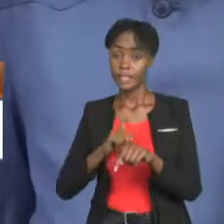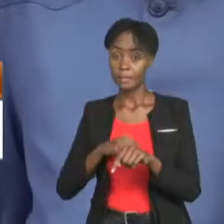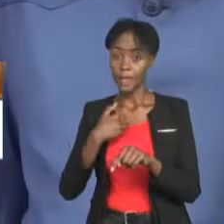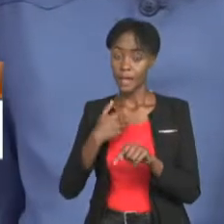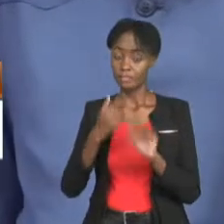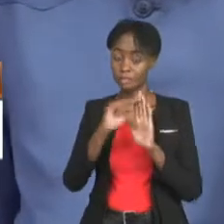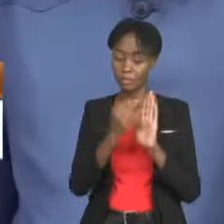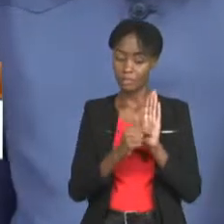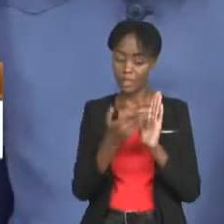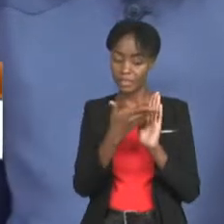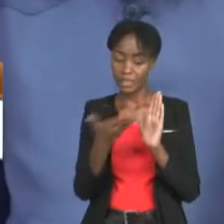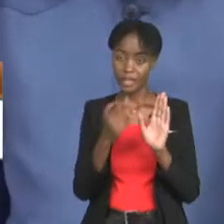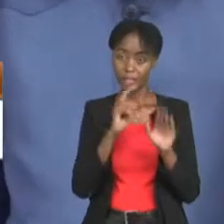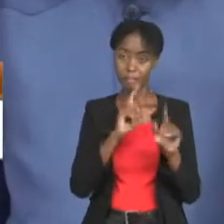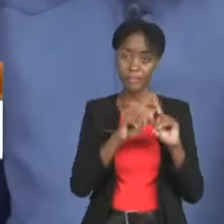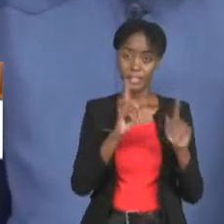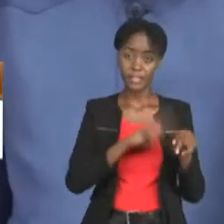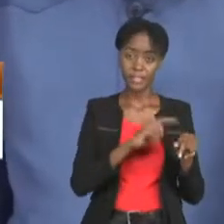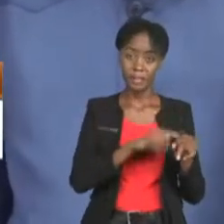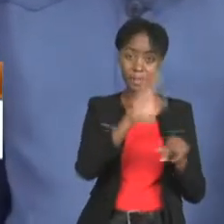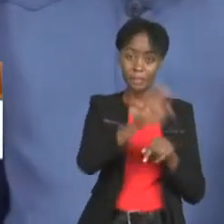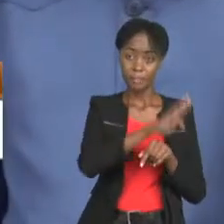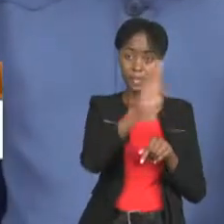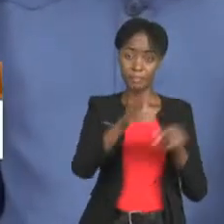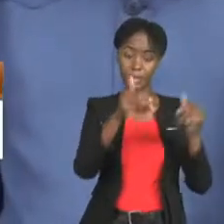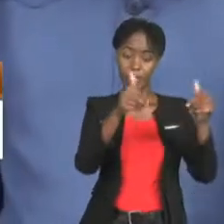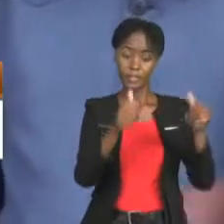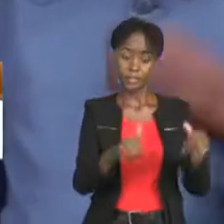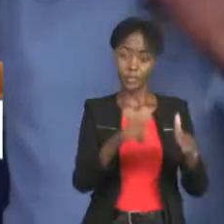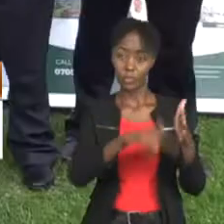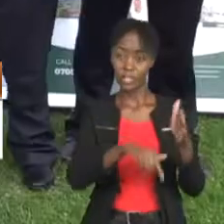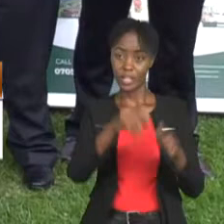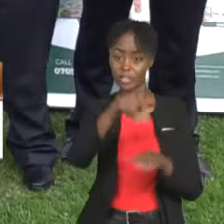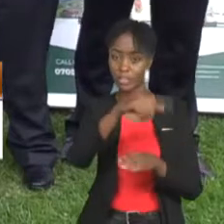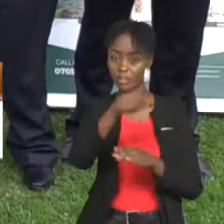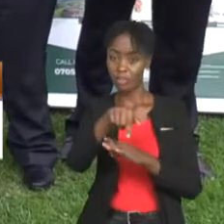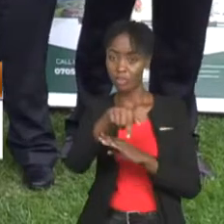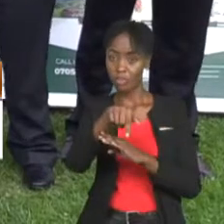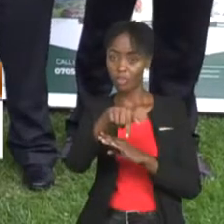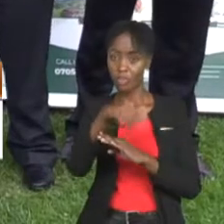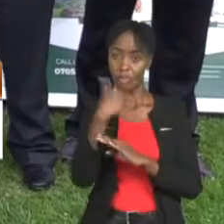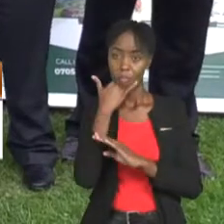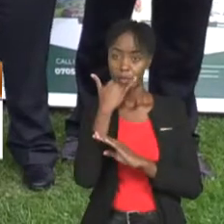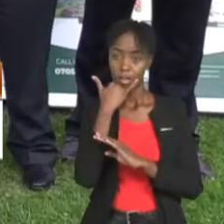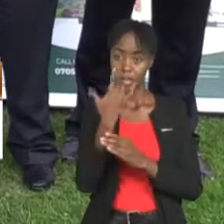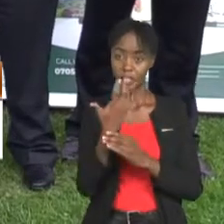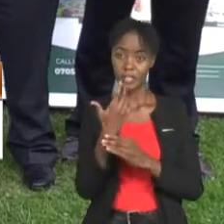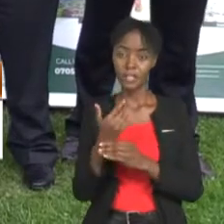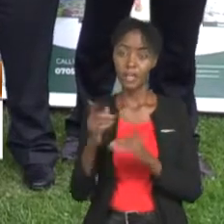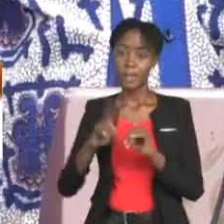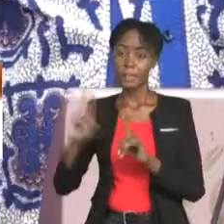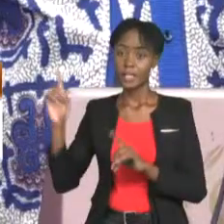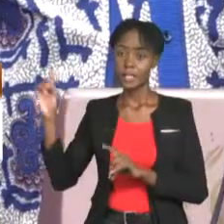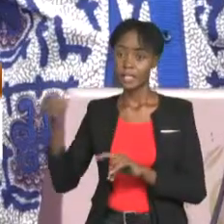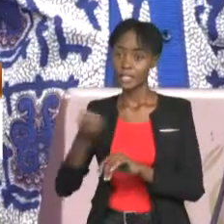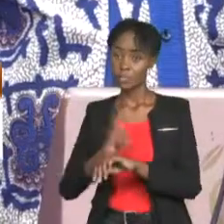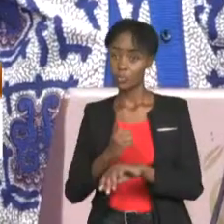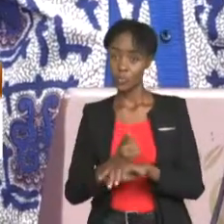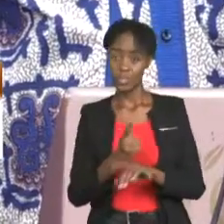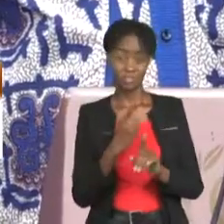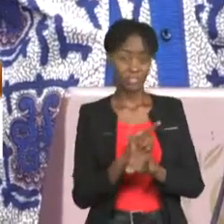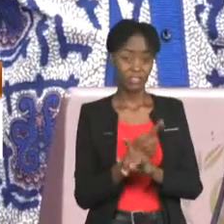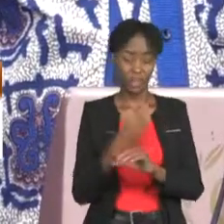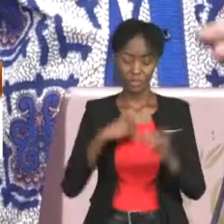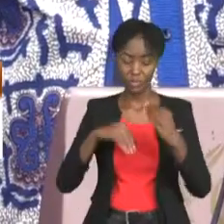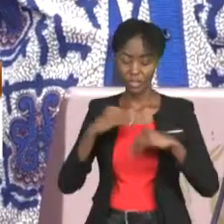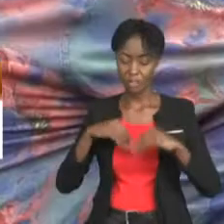cassette them, they cassetted what we call the wrong ones. Gavana Oparanya alizidi kwa kuonya washikadau ghushi